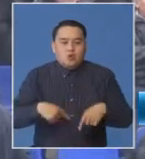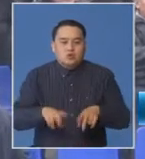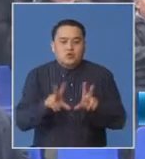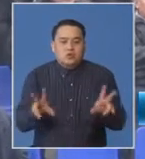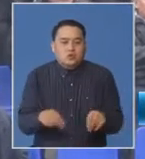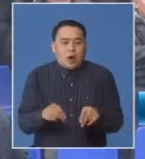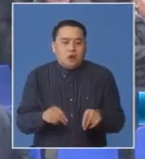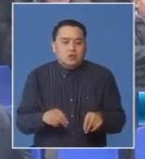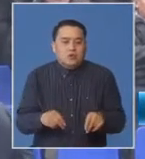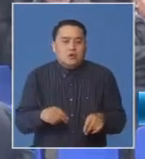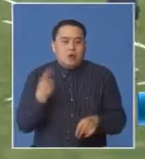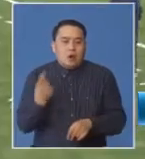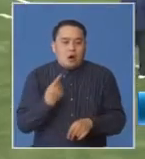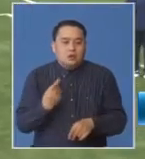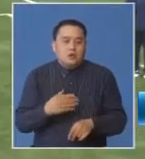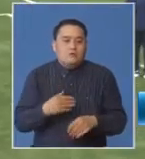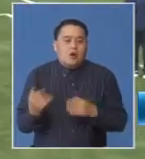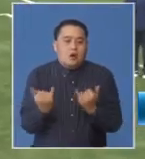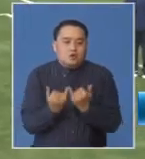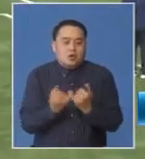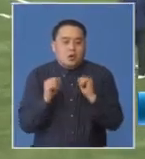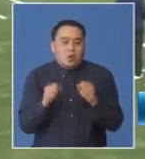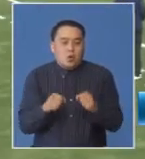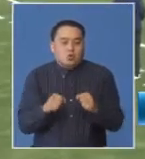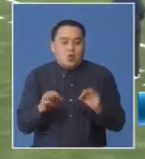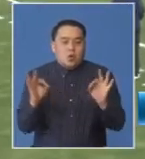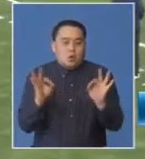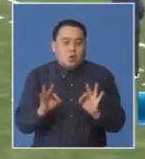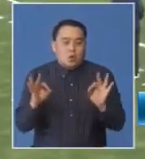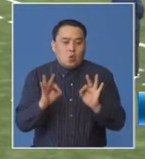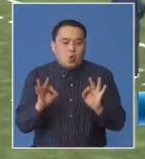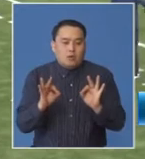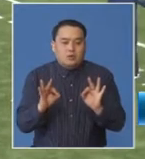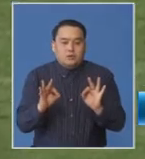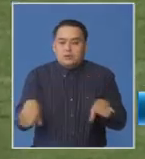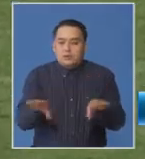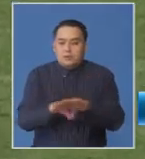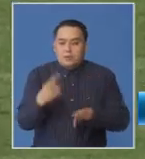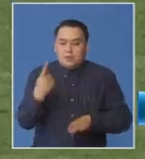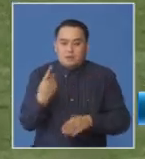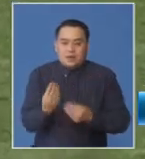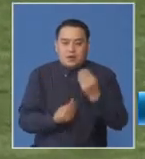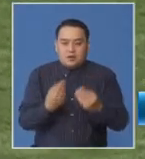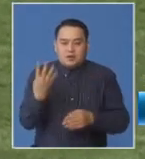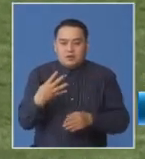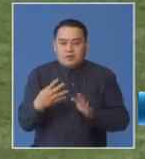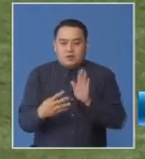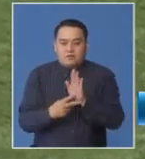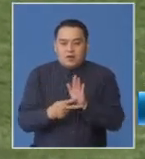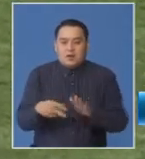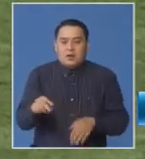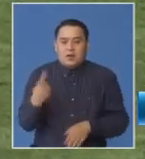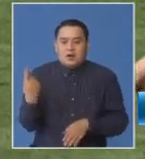открыть счет были как у хозяев поля, так и у гостей. Но нули на табло продержались до конца первого тайма. На 39-й минуте